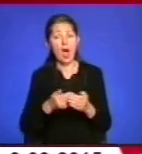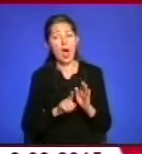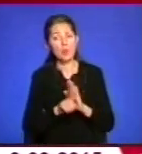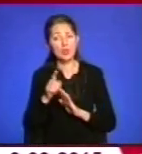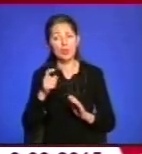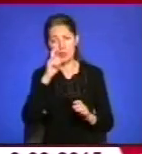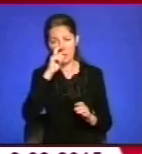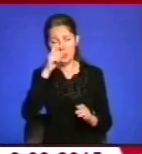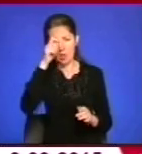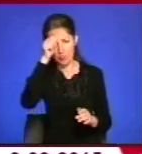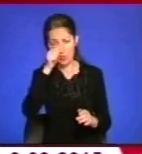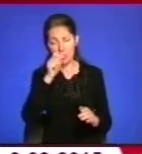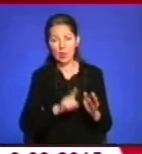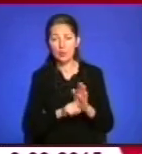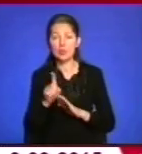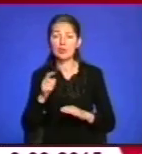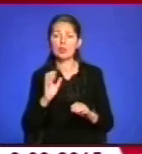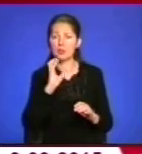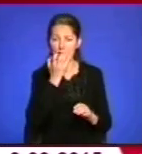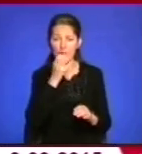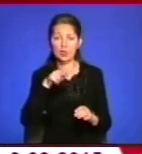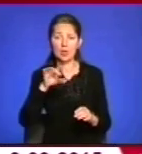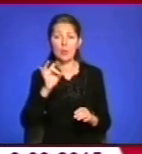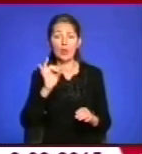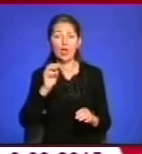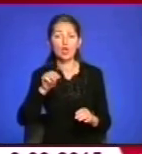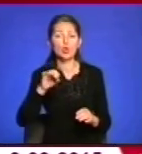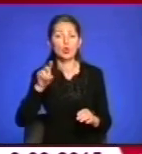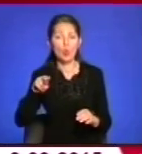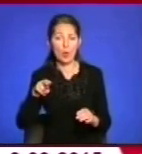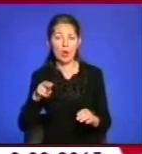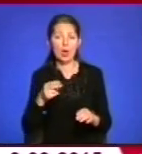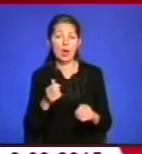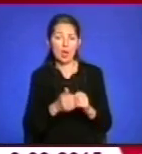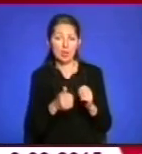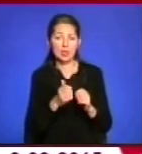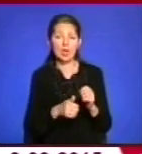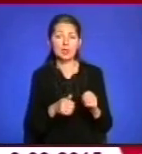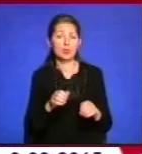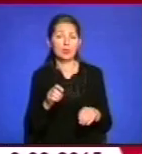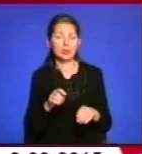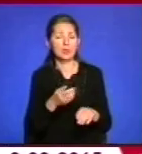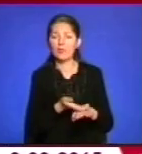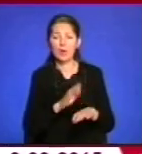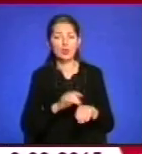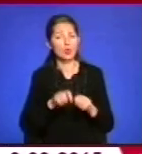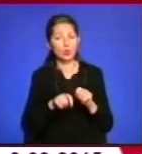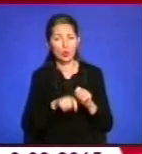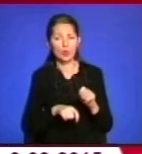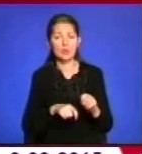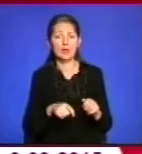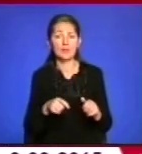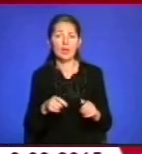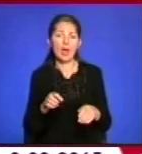серйозніші приступи, і вони тяжко контролюються, і нам виставляють діагноз леноксогасту. Це тяжка форма епілепсії, яка